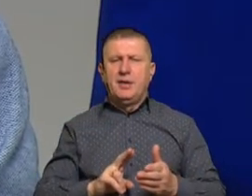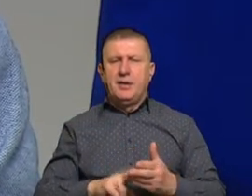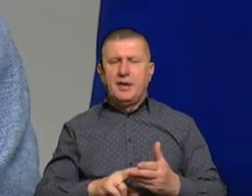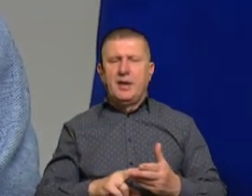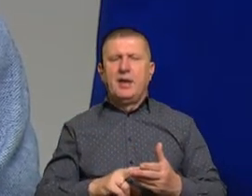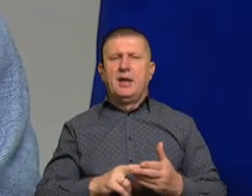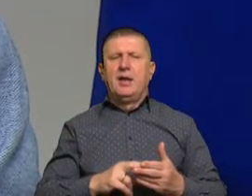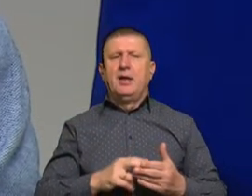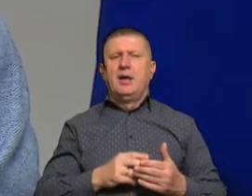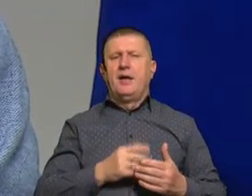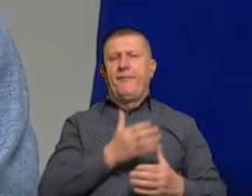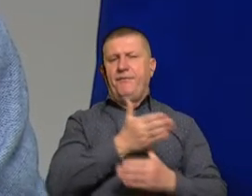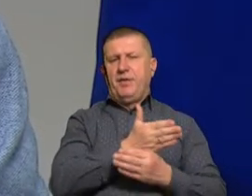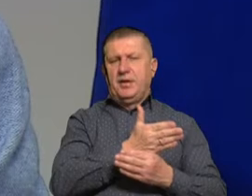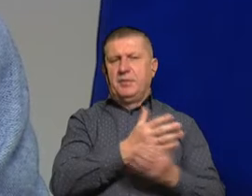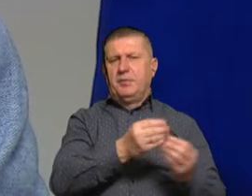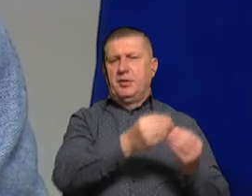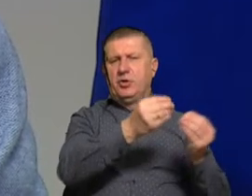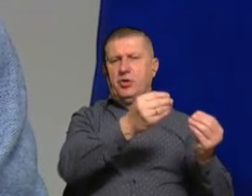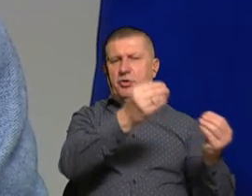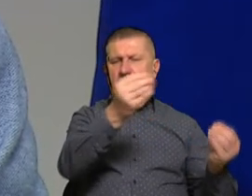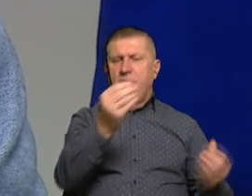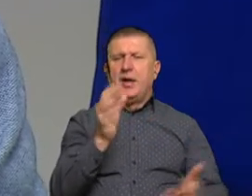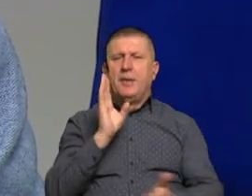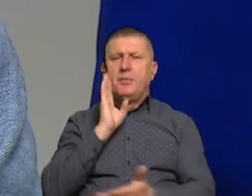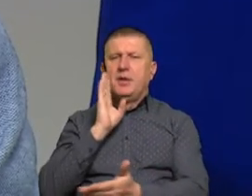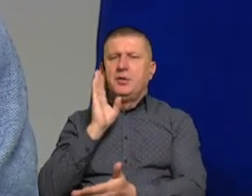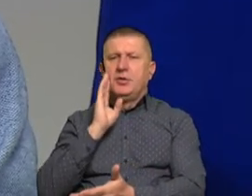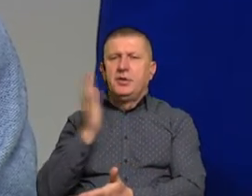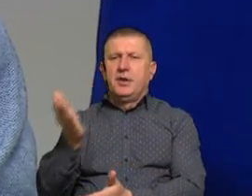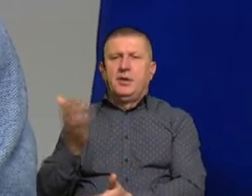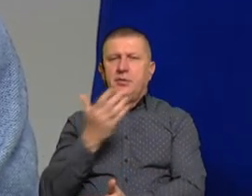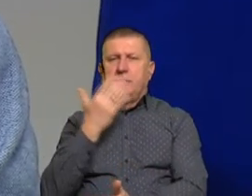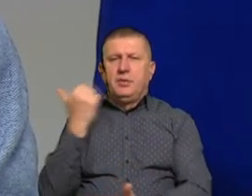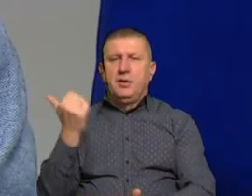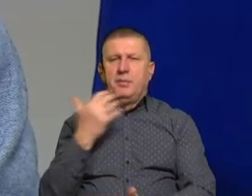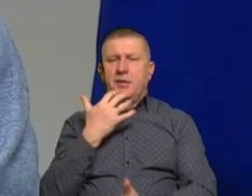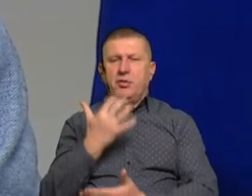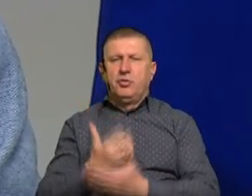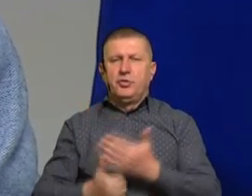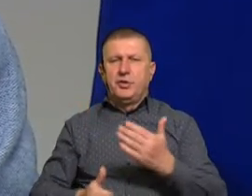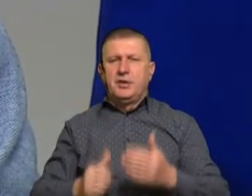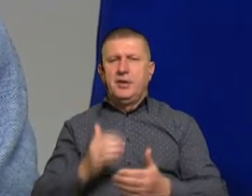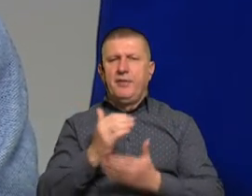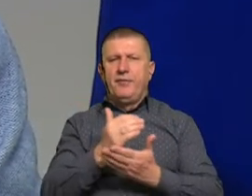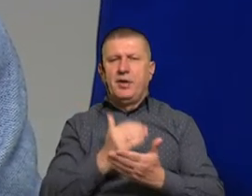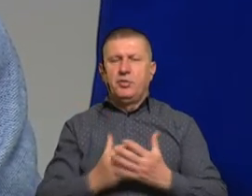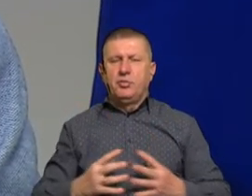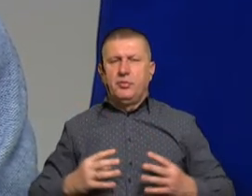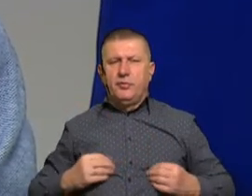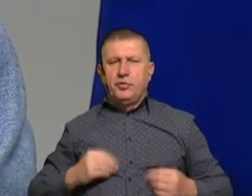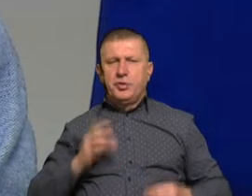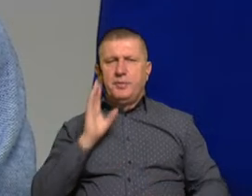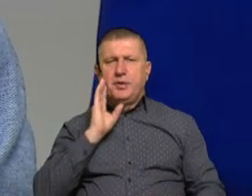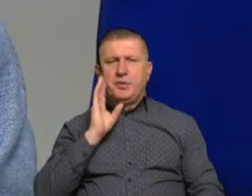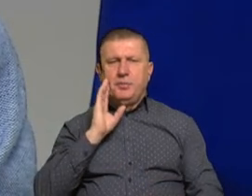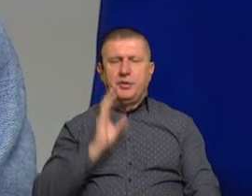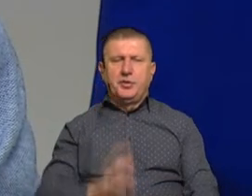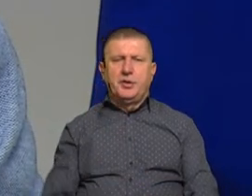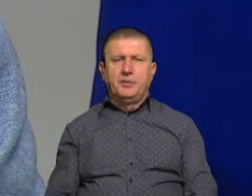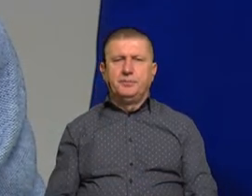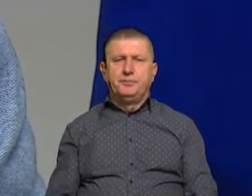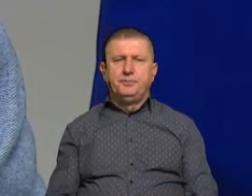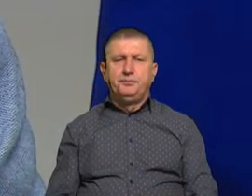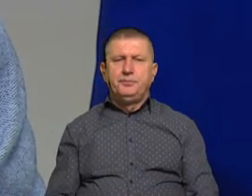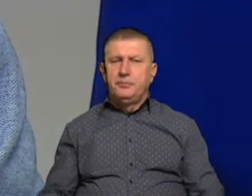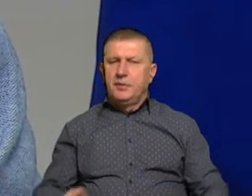a nie pozwalamy mieszkańcom w miarę na korzystnych warunkach zdobyć mieszkań. Również powinniśmy korzystać